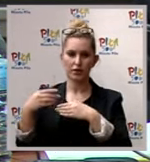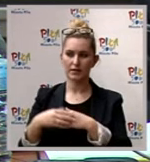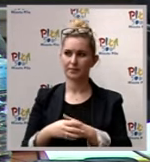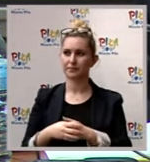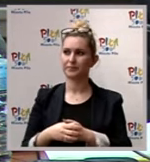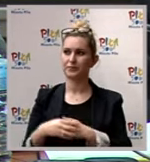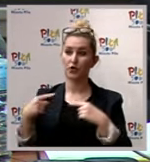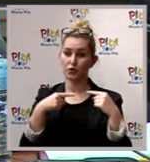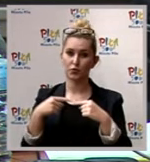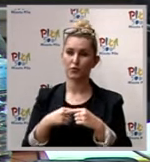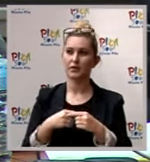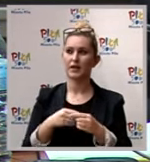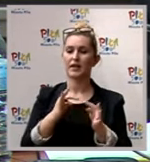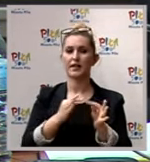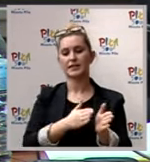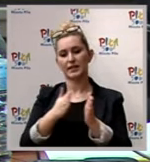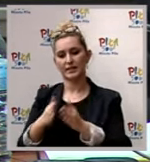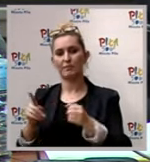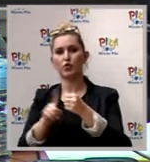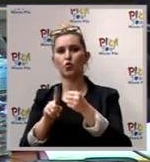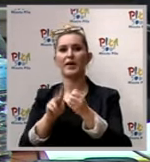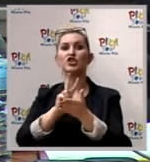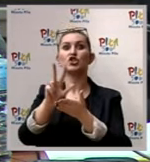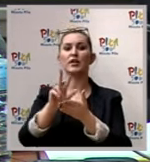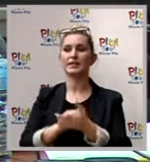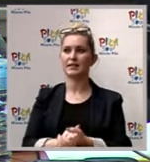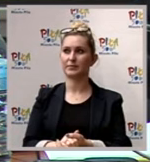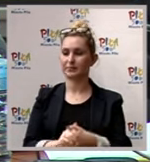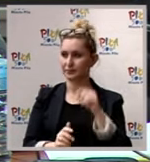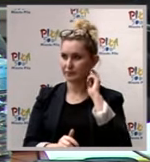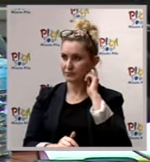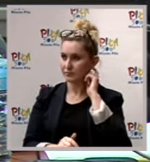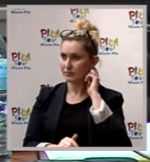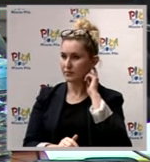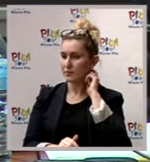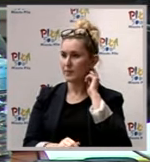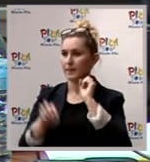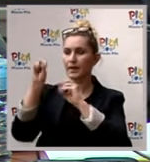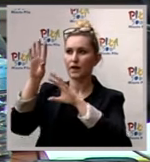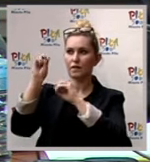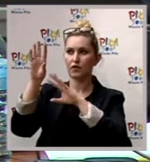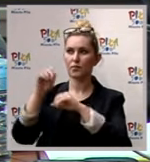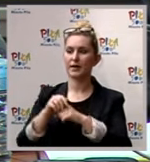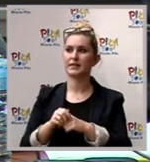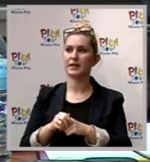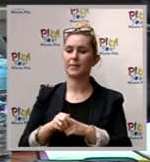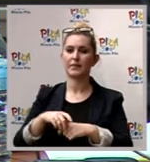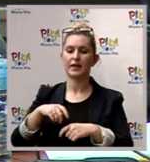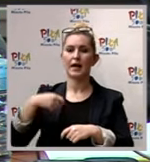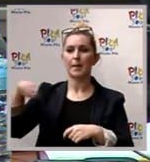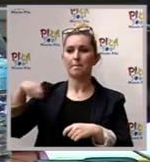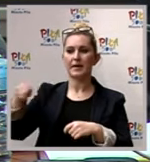bardzo. Przystępujemy do punktu 13. To jest informacja prezydenta miasta Piły o zgłoszonych